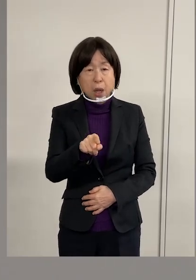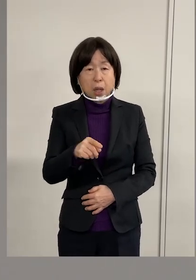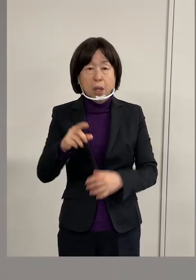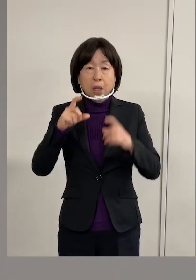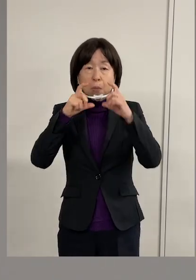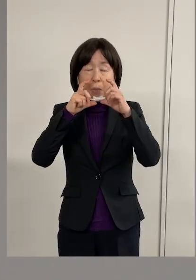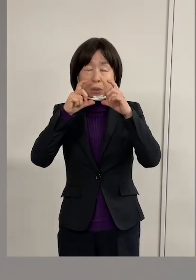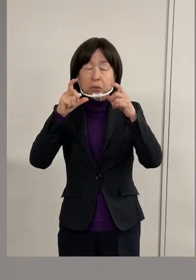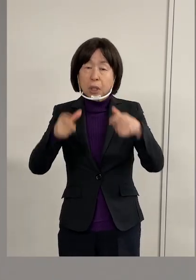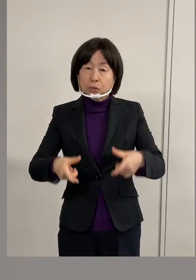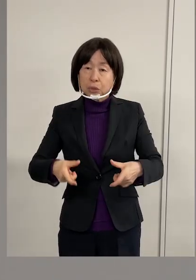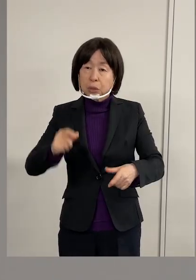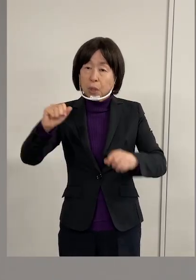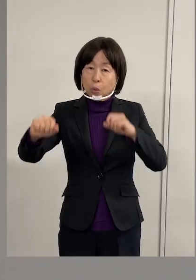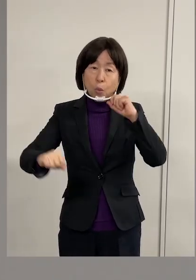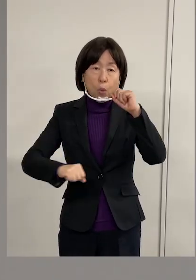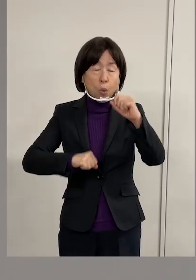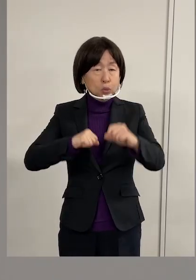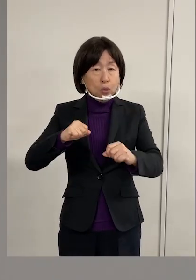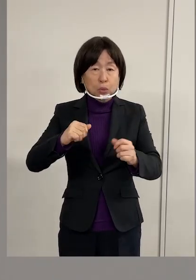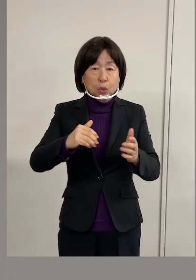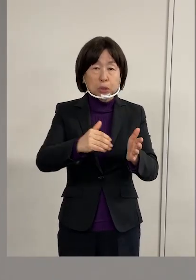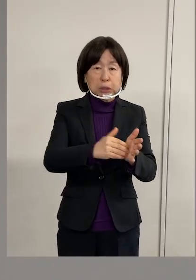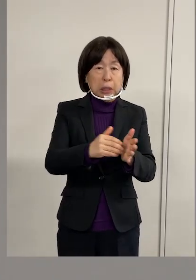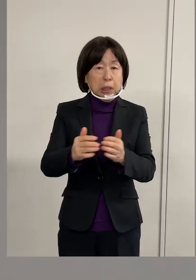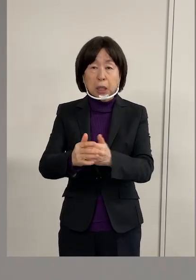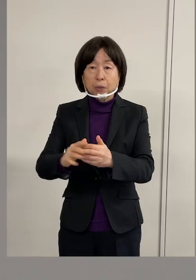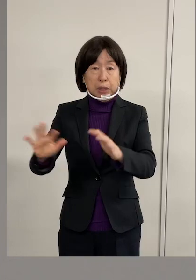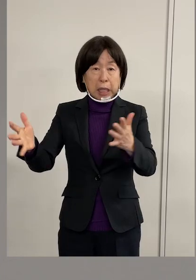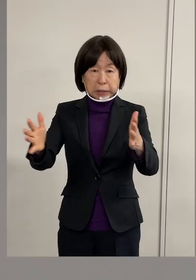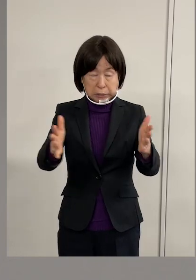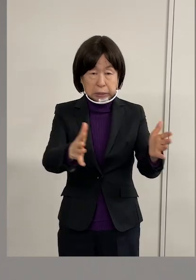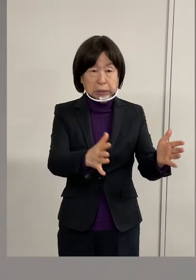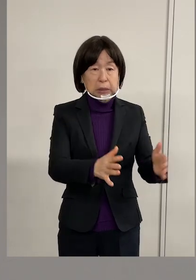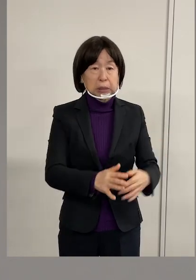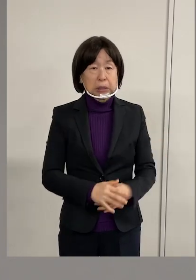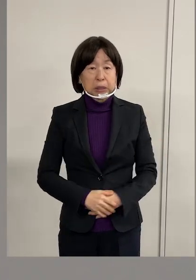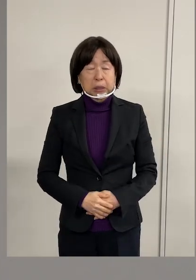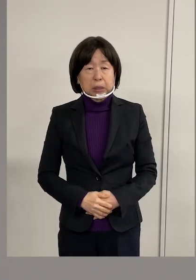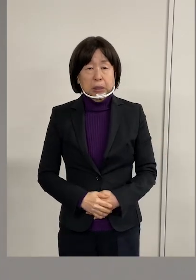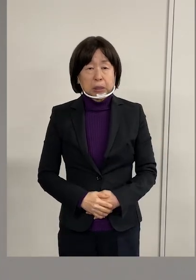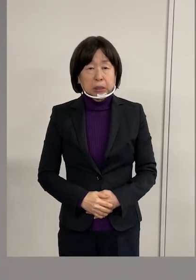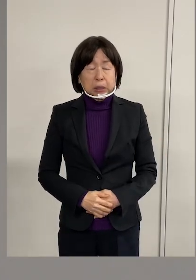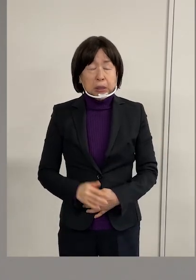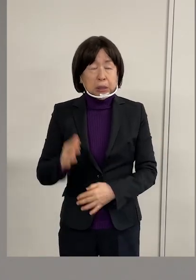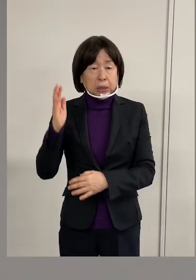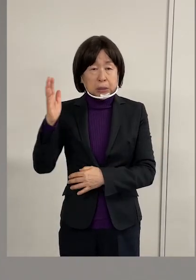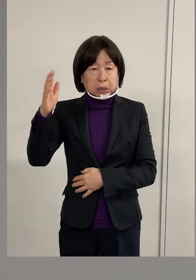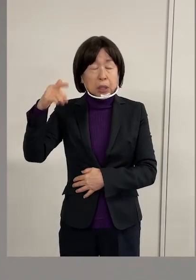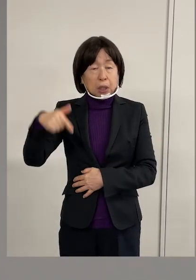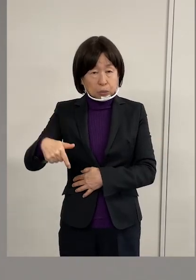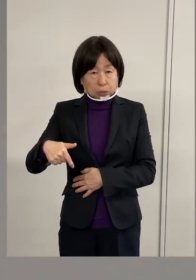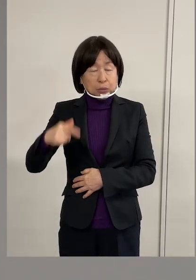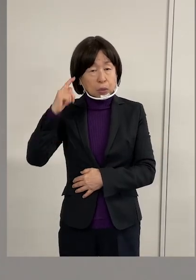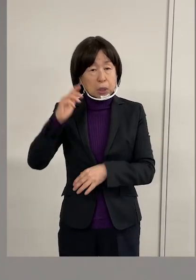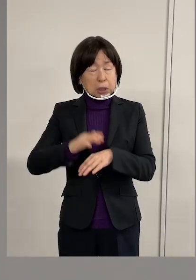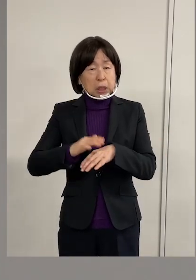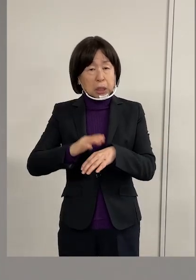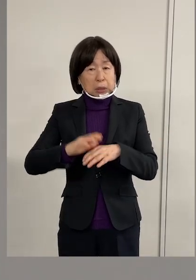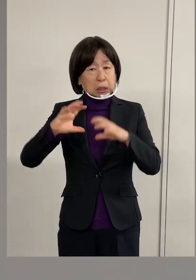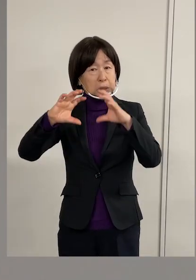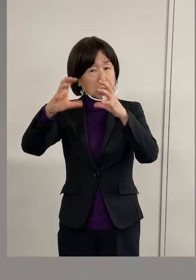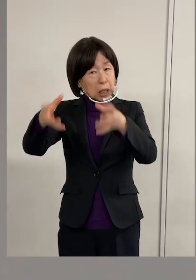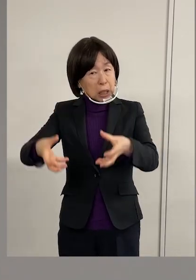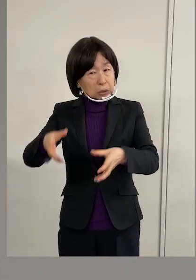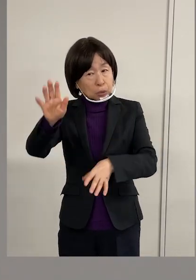ってないですので、今政府の方向としてはもう世界の標準に合わせていこうというところに舵を切ったと思います。で、ここ